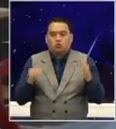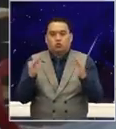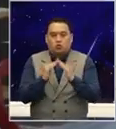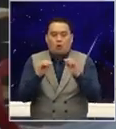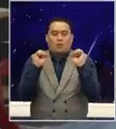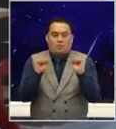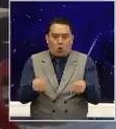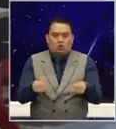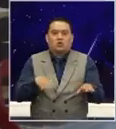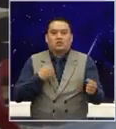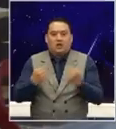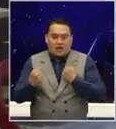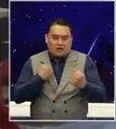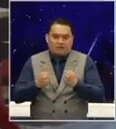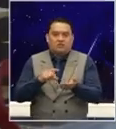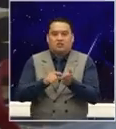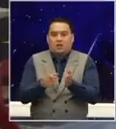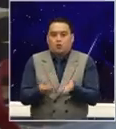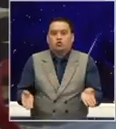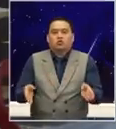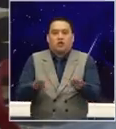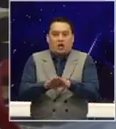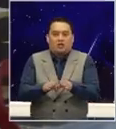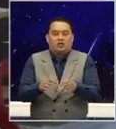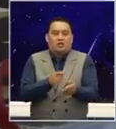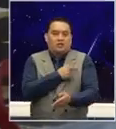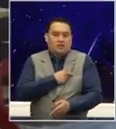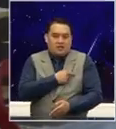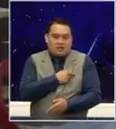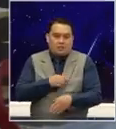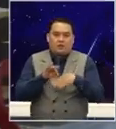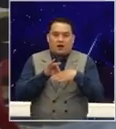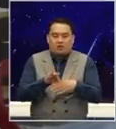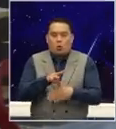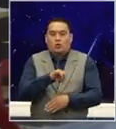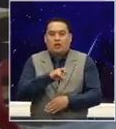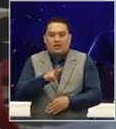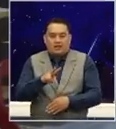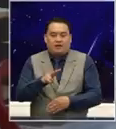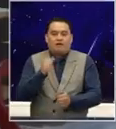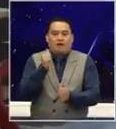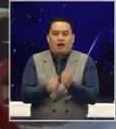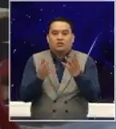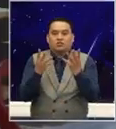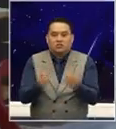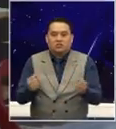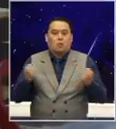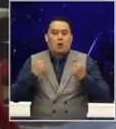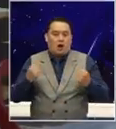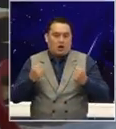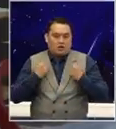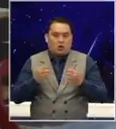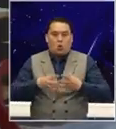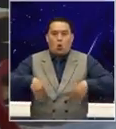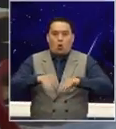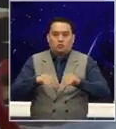домашних условиях. Все спортивные залы закрыты, и потому тренеры проводят занятия в режиме онлайн. Каждый день один раз спортсмены занимаются